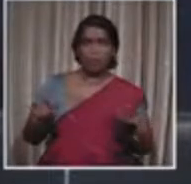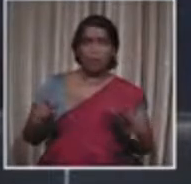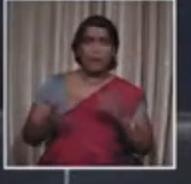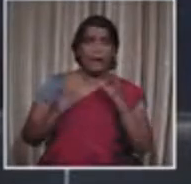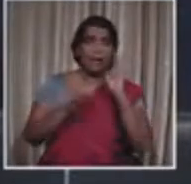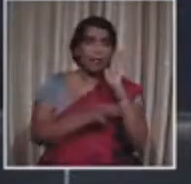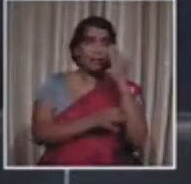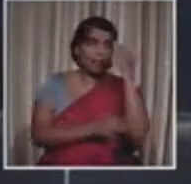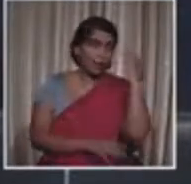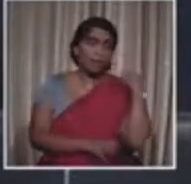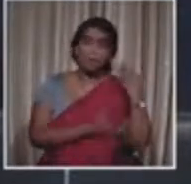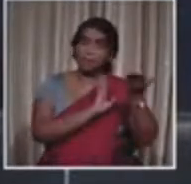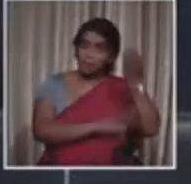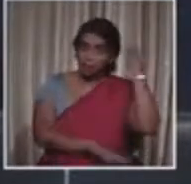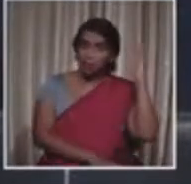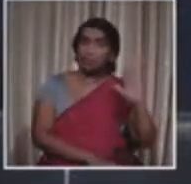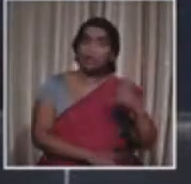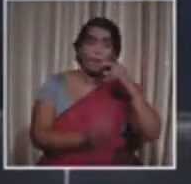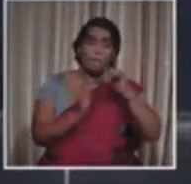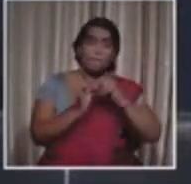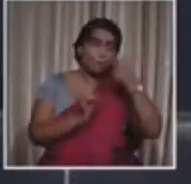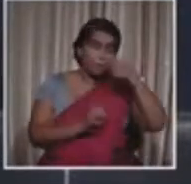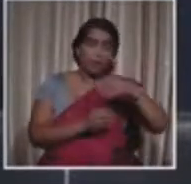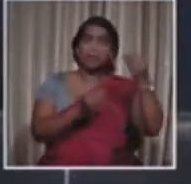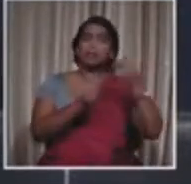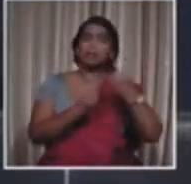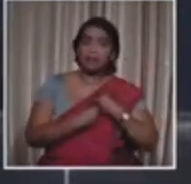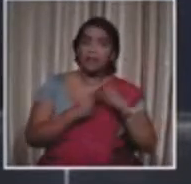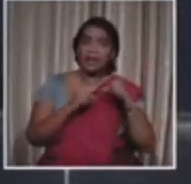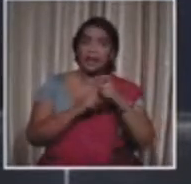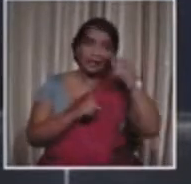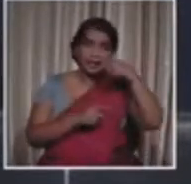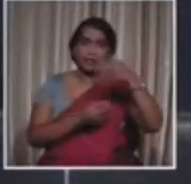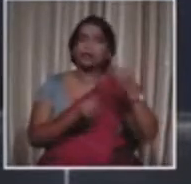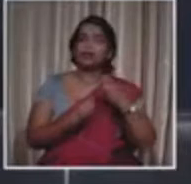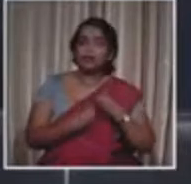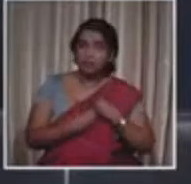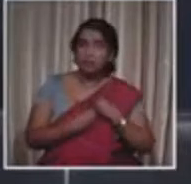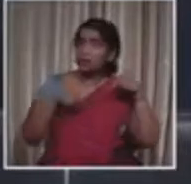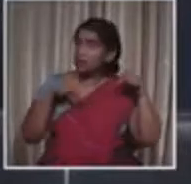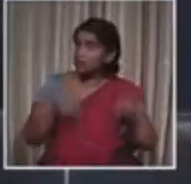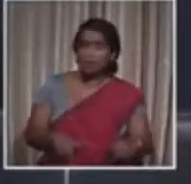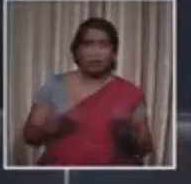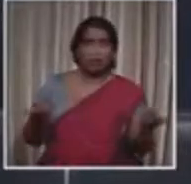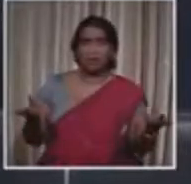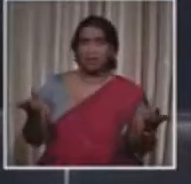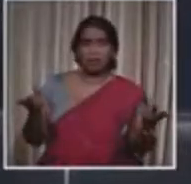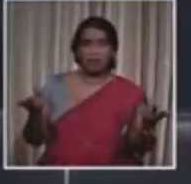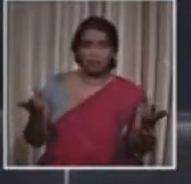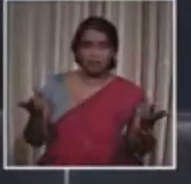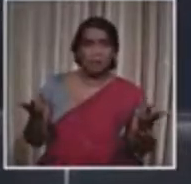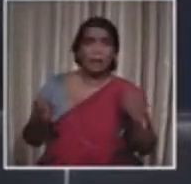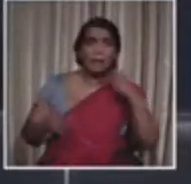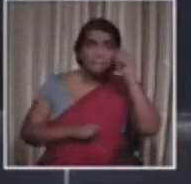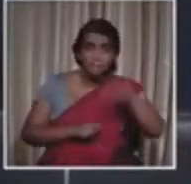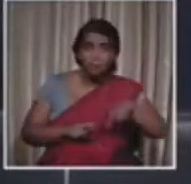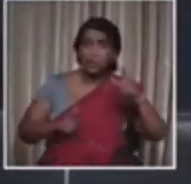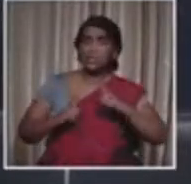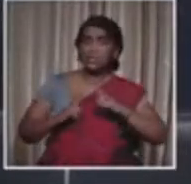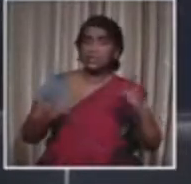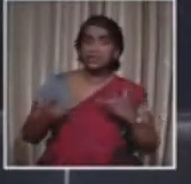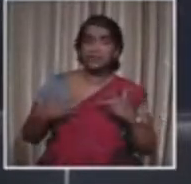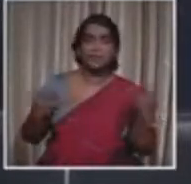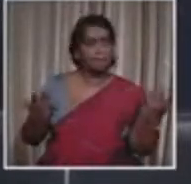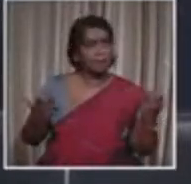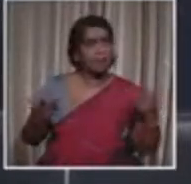මැතිගේ අමාරු යුගයේ හරි අපිට භූමි තෙල් දුන්නා. ඩීසල් දුන්නා. එත් මේක අද වෙලා නැහැ මිනිසුන්ට ජීවත් වෙන්න බෑ